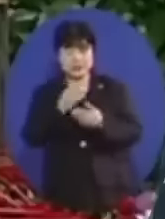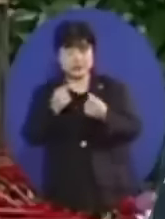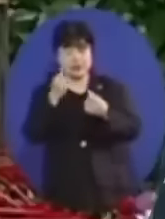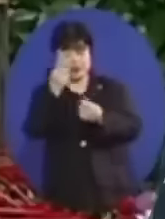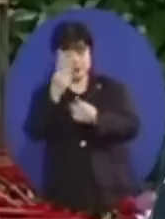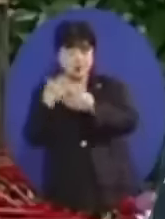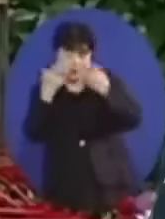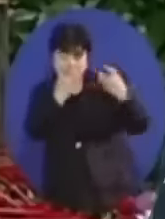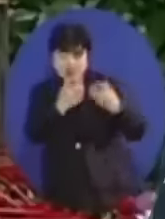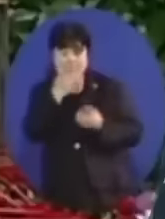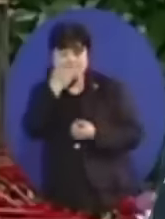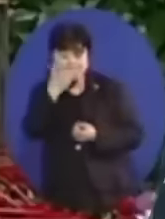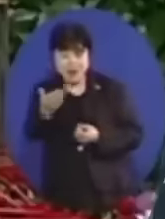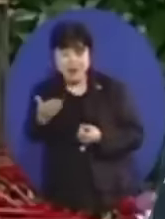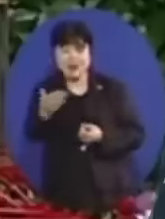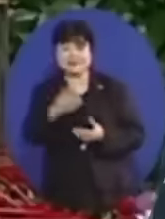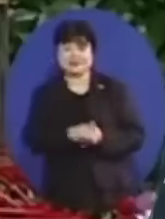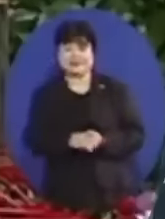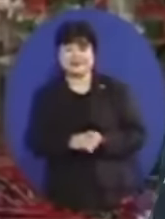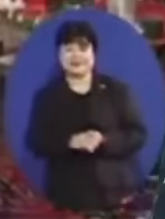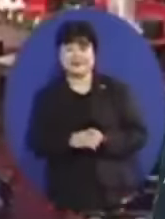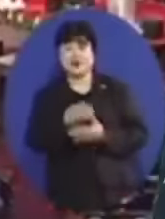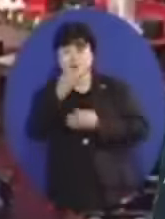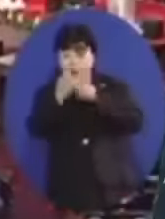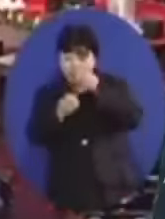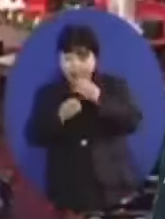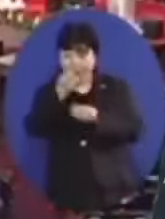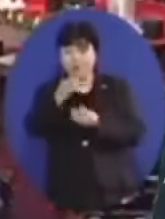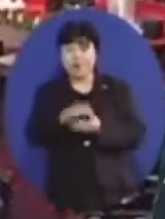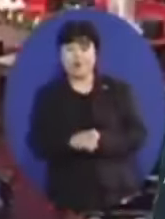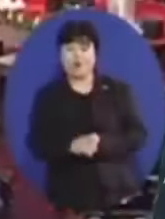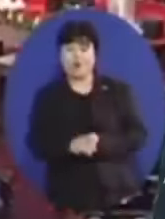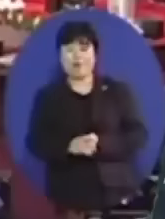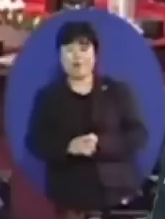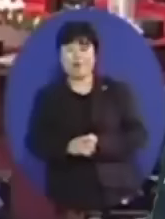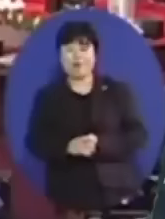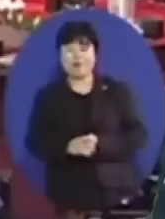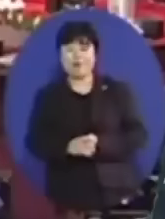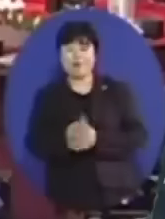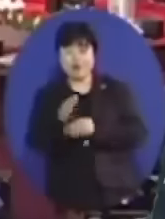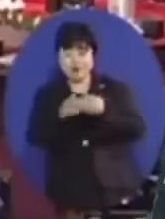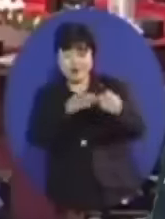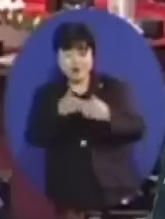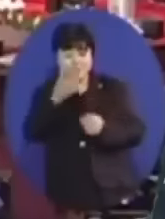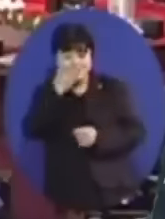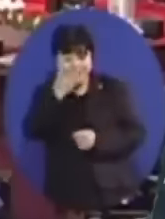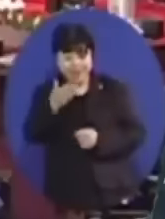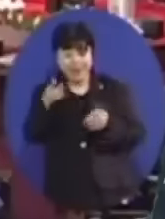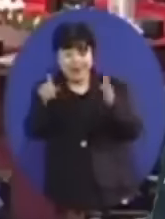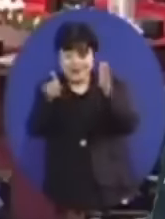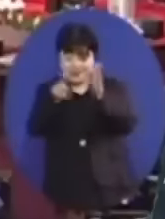강건한 삶을 살 수 있는 인생을 고백하고 그것을 체험할 수 있게 되는 것입니다.